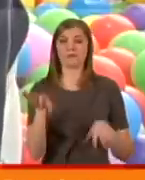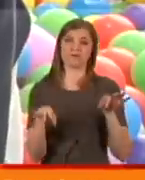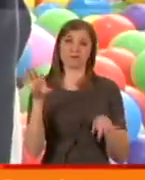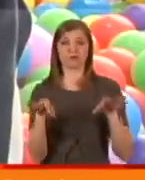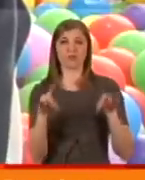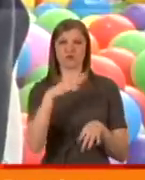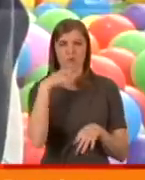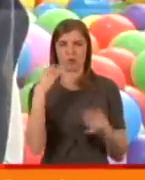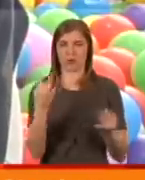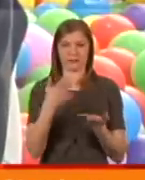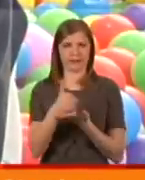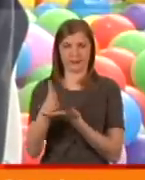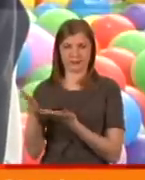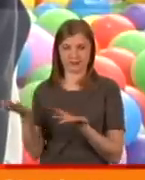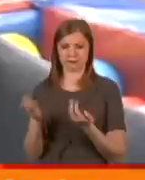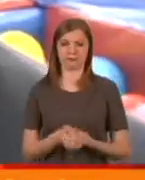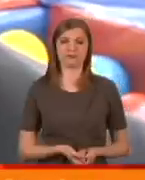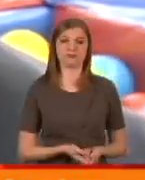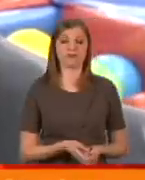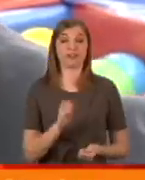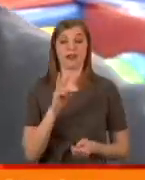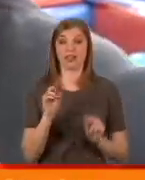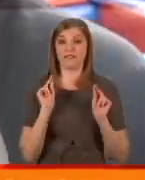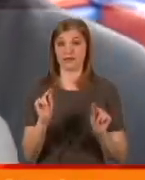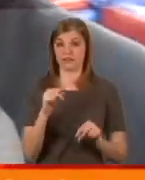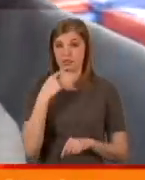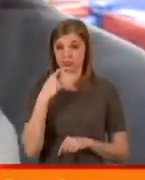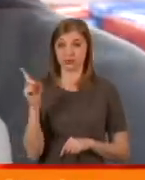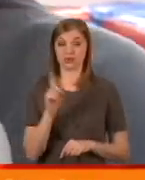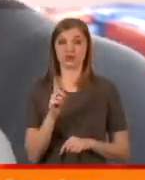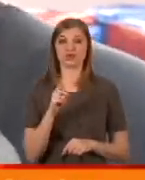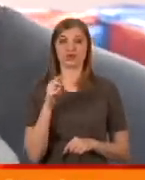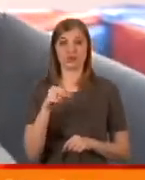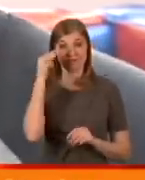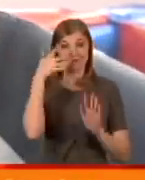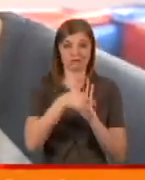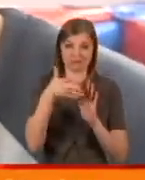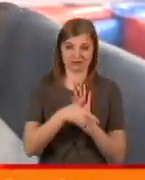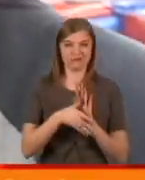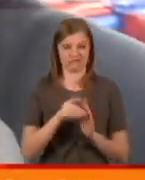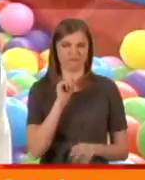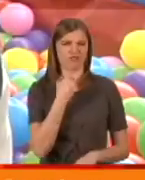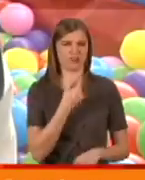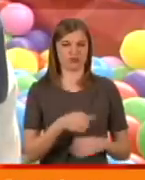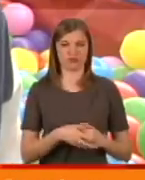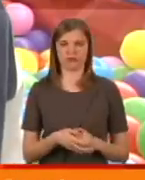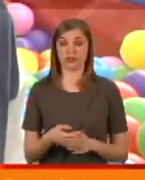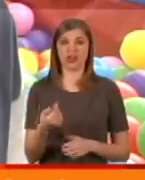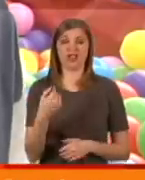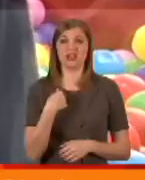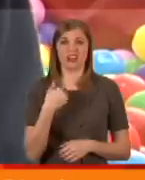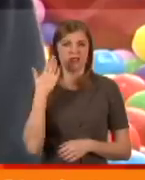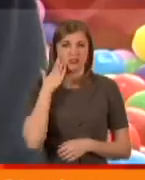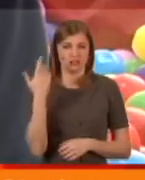потому что много интересных есть але відверто зізнається граніт науки це усе ж іноді важко я не